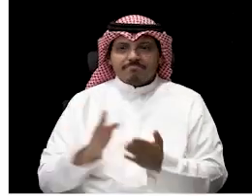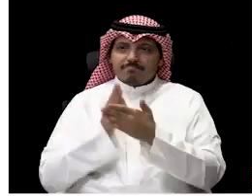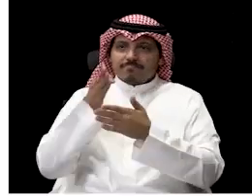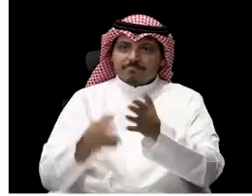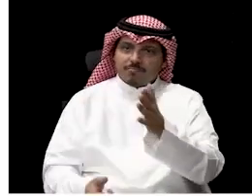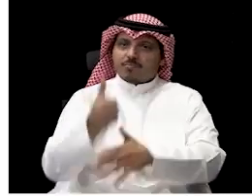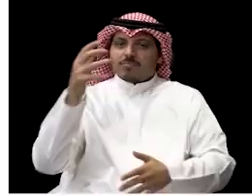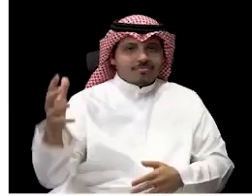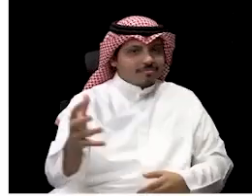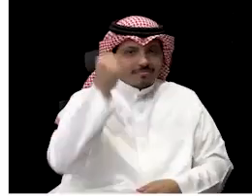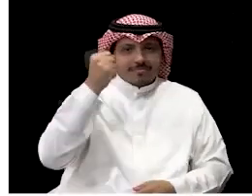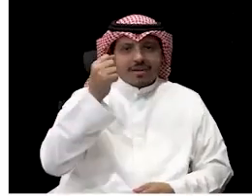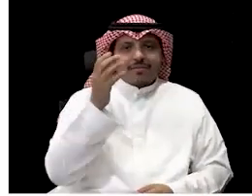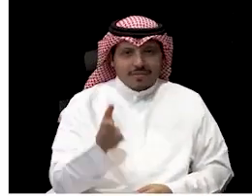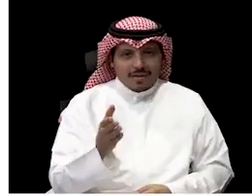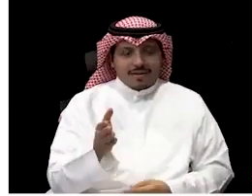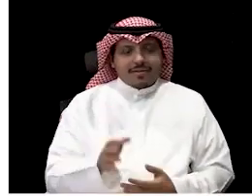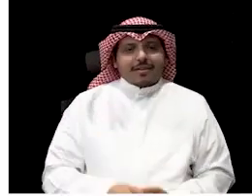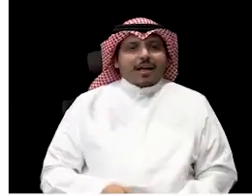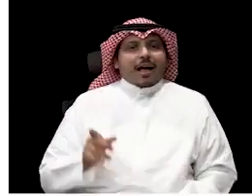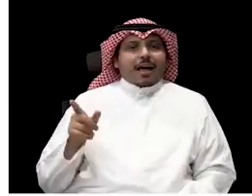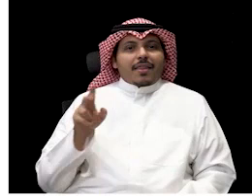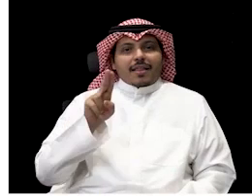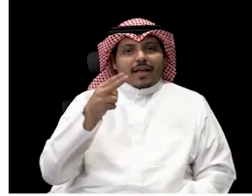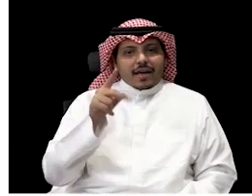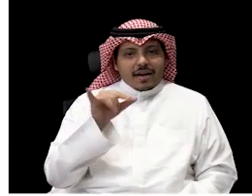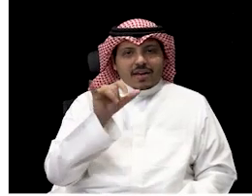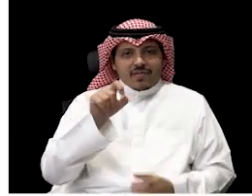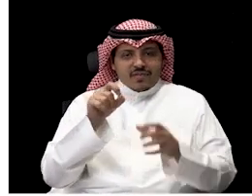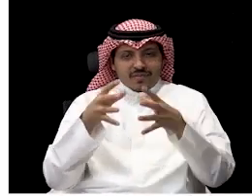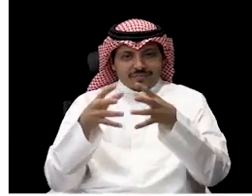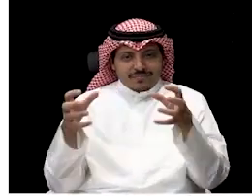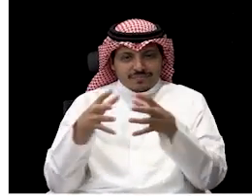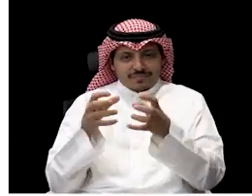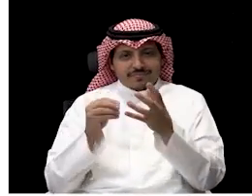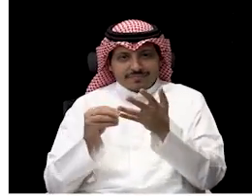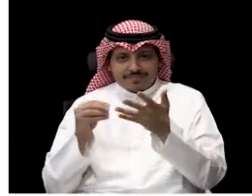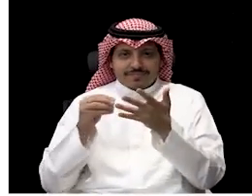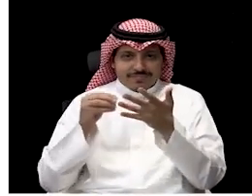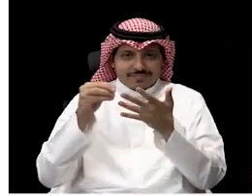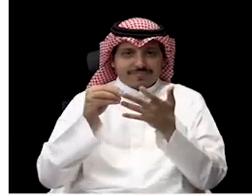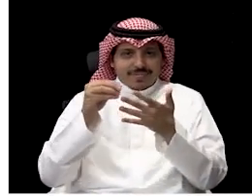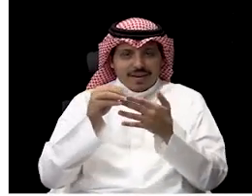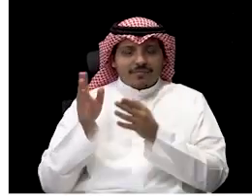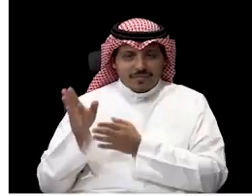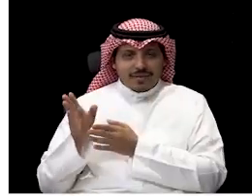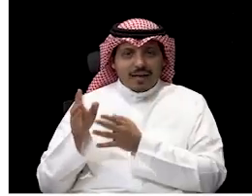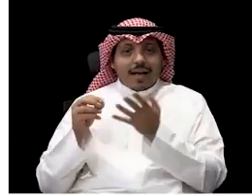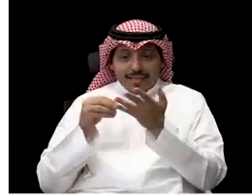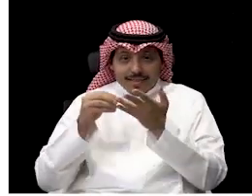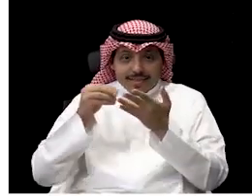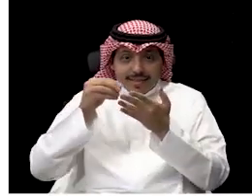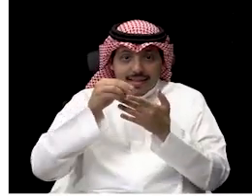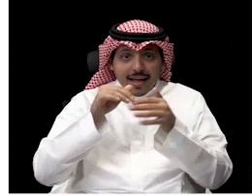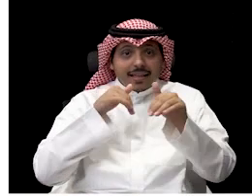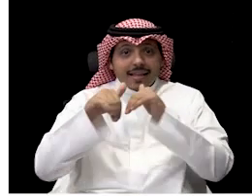الطالبة أن التعريف بحد ذاته مقسم إلى خطوات، هذه الخطوات هي التي تصل